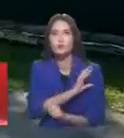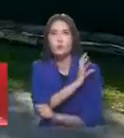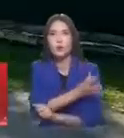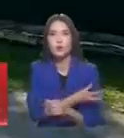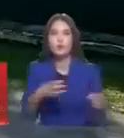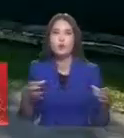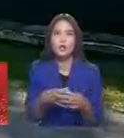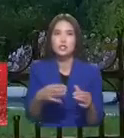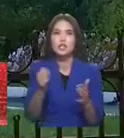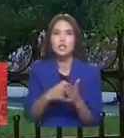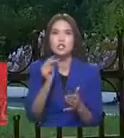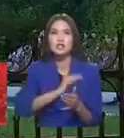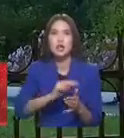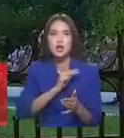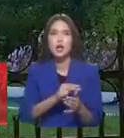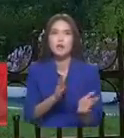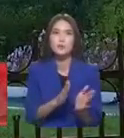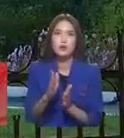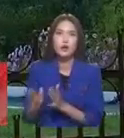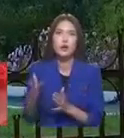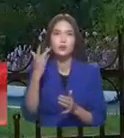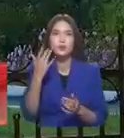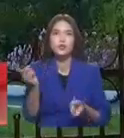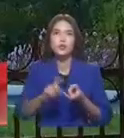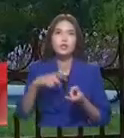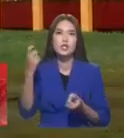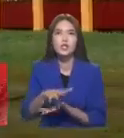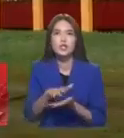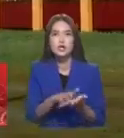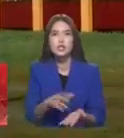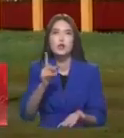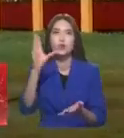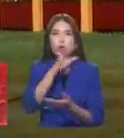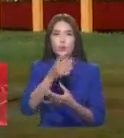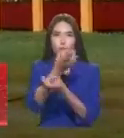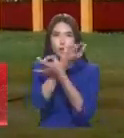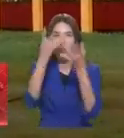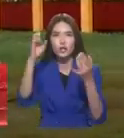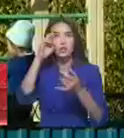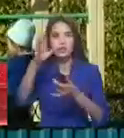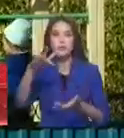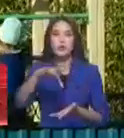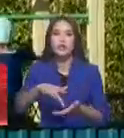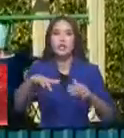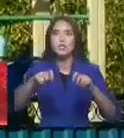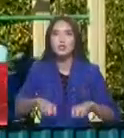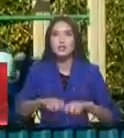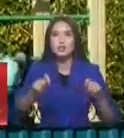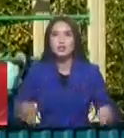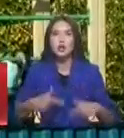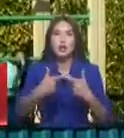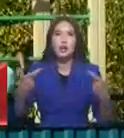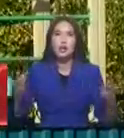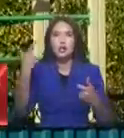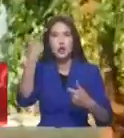что местный глава работает в тандеме с крупными хозяйствами. В Заградовке есть новый дом культуры, современный мини-центр, швейная мастерская, гостиница, интернат